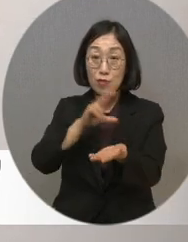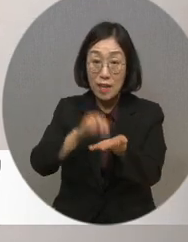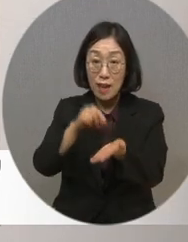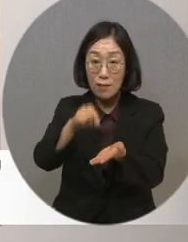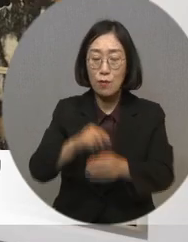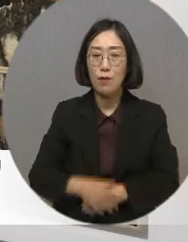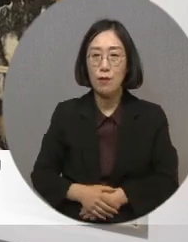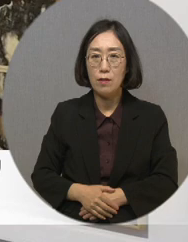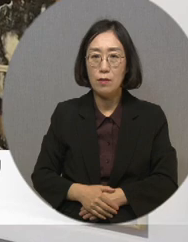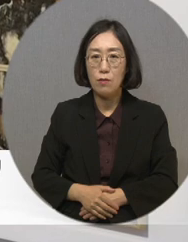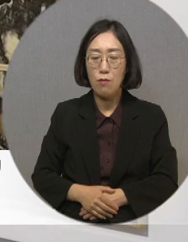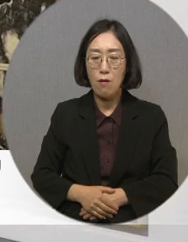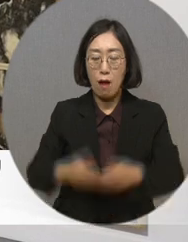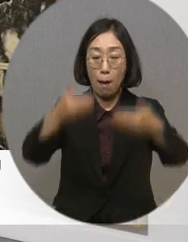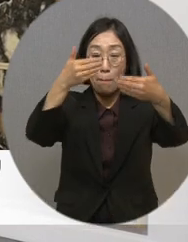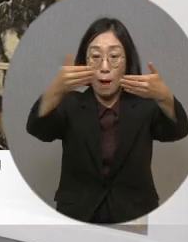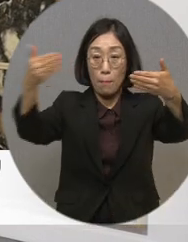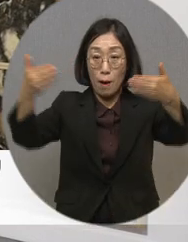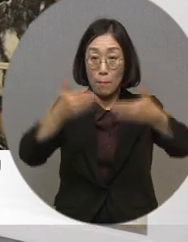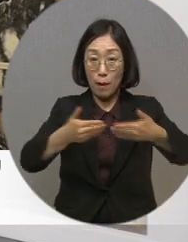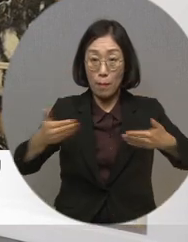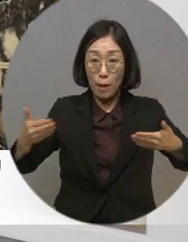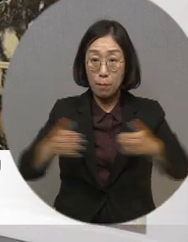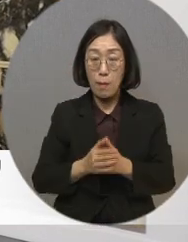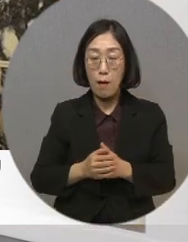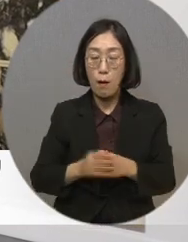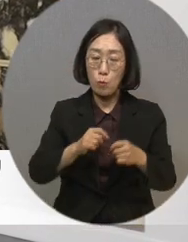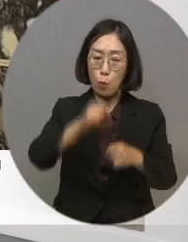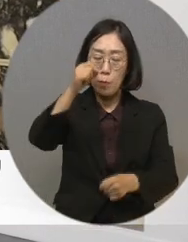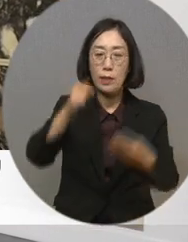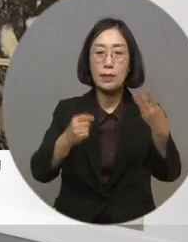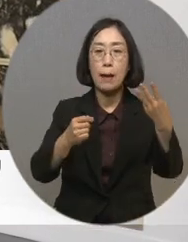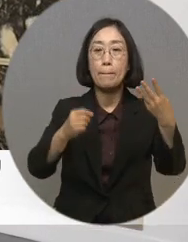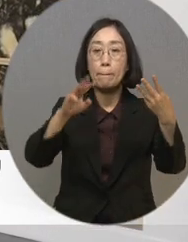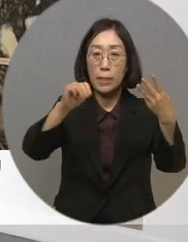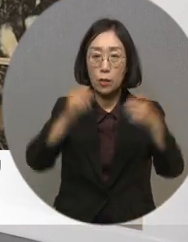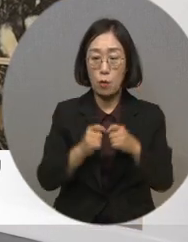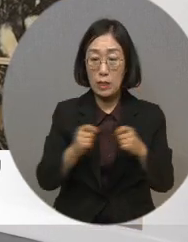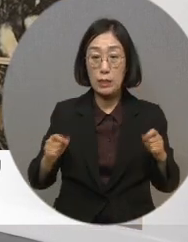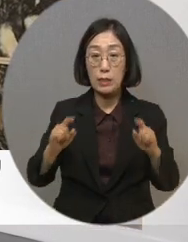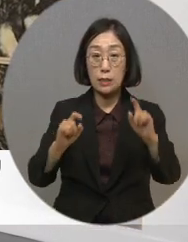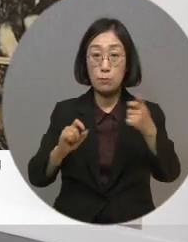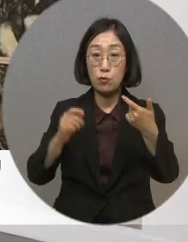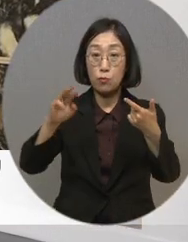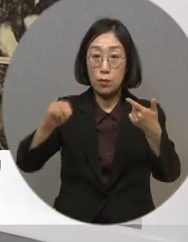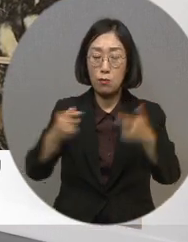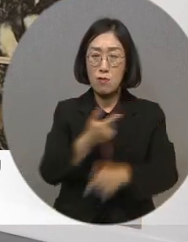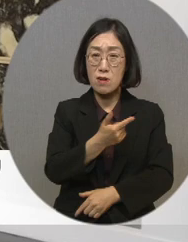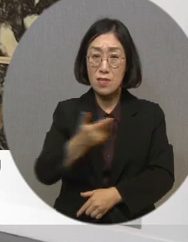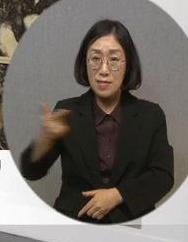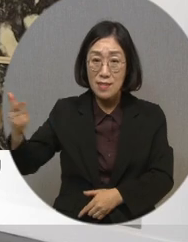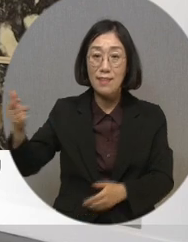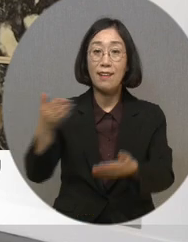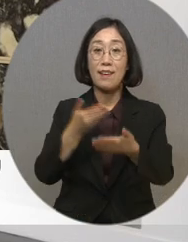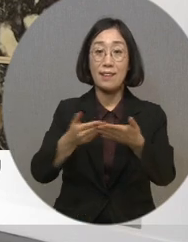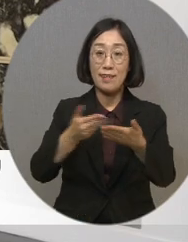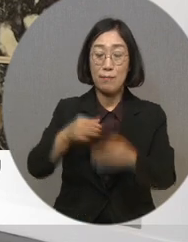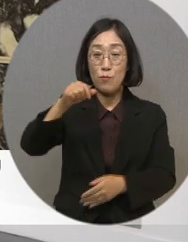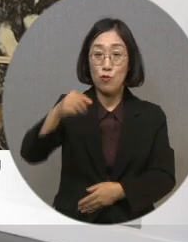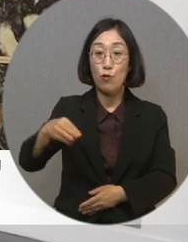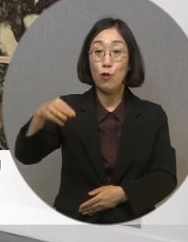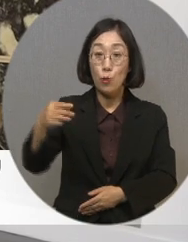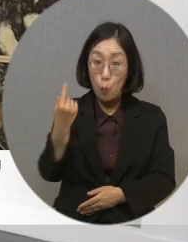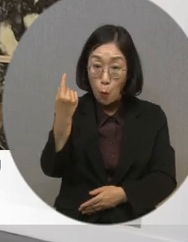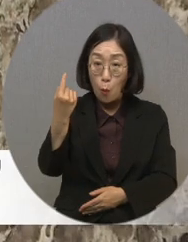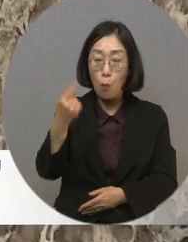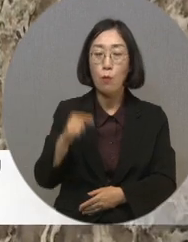선보이며 32점의 작품을 연결한 높이 3m, 길이 16m에 이르는 대작인 출토